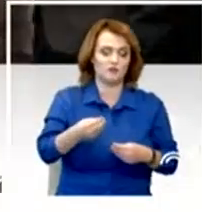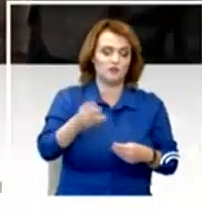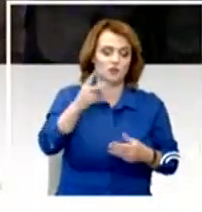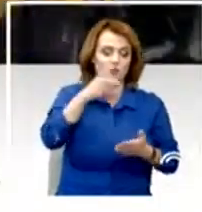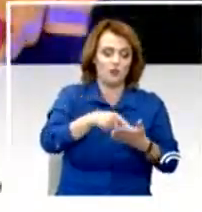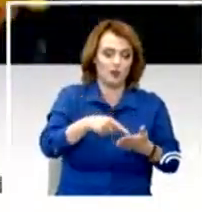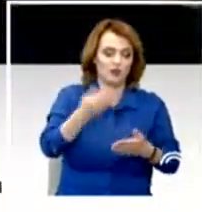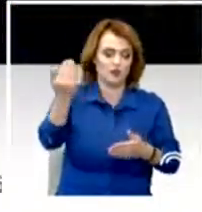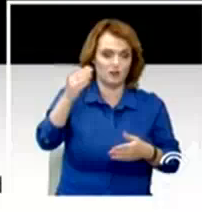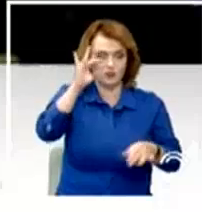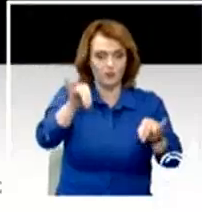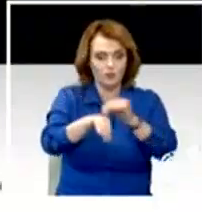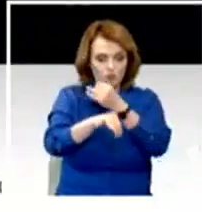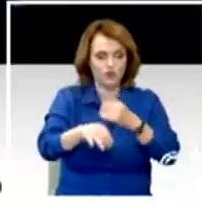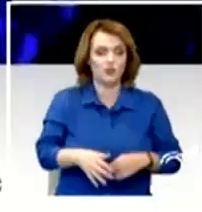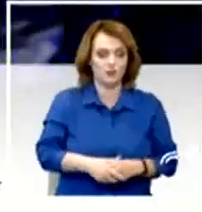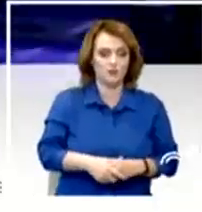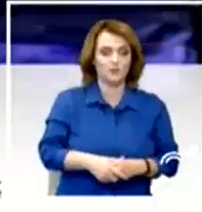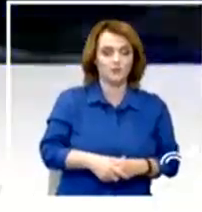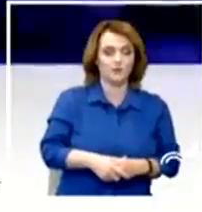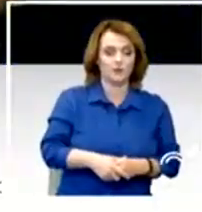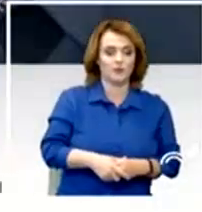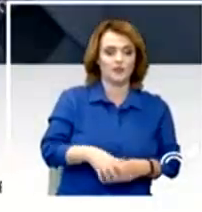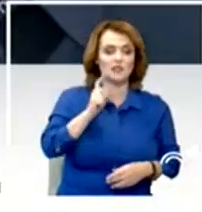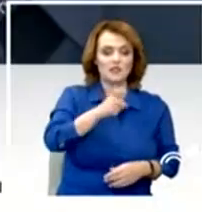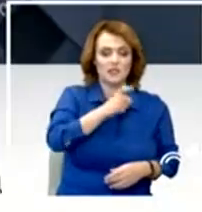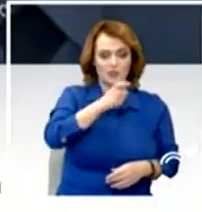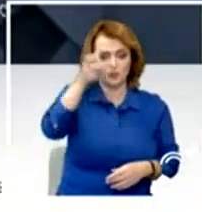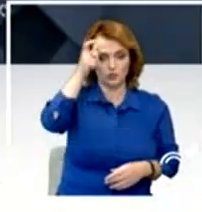produs într-o mină de cărbune din provincia Bartin, în nordul Turciei.